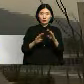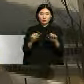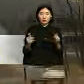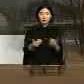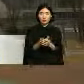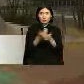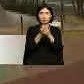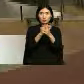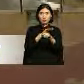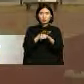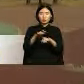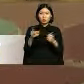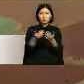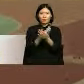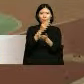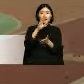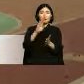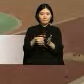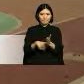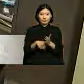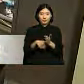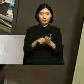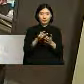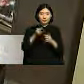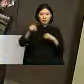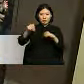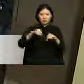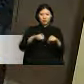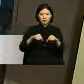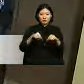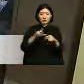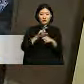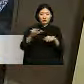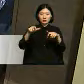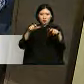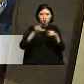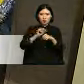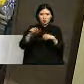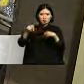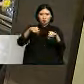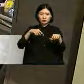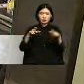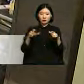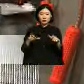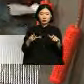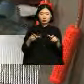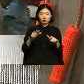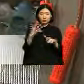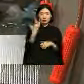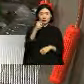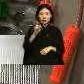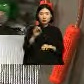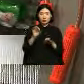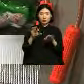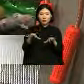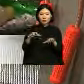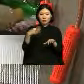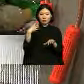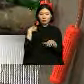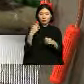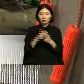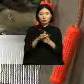방식으로 갭 개발을 할 때 지자체 거 수백억 원의 돈을 들여서 부담을 해야 되기 때문에 것은 부당하다고